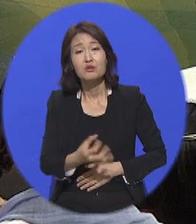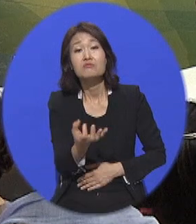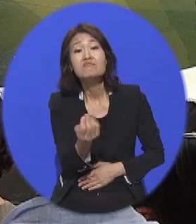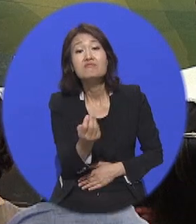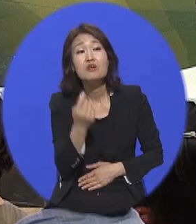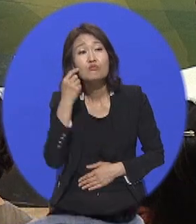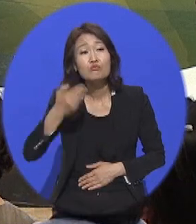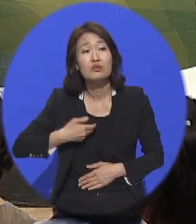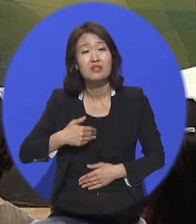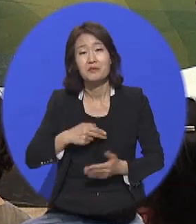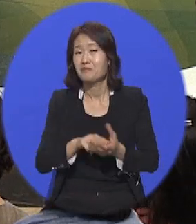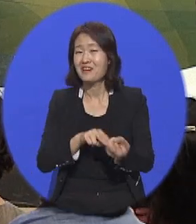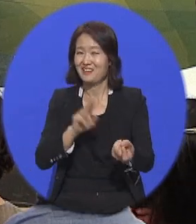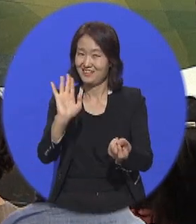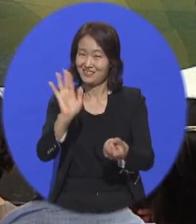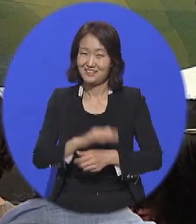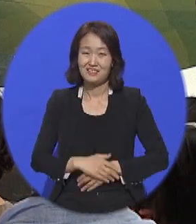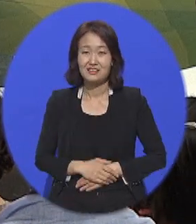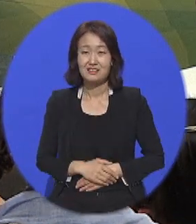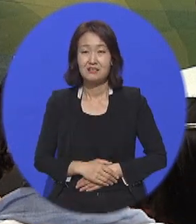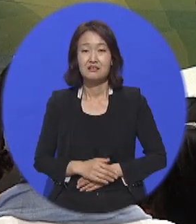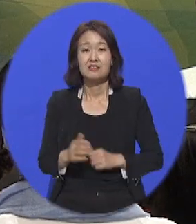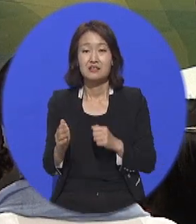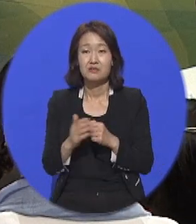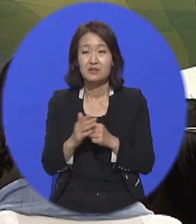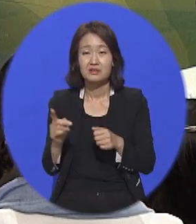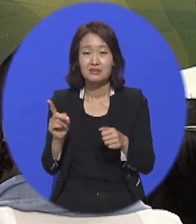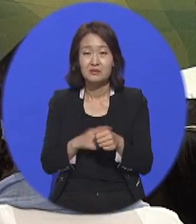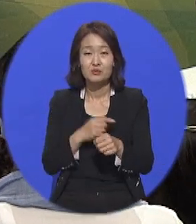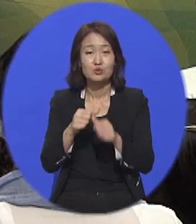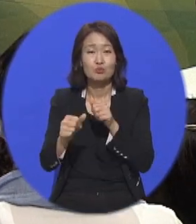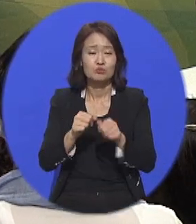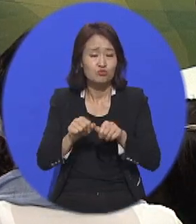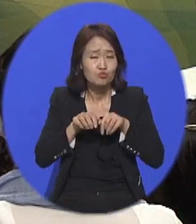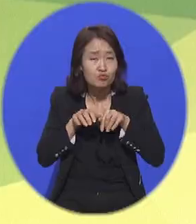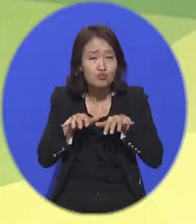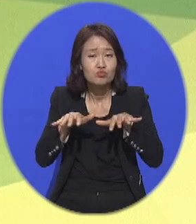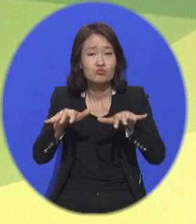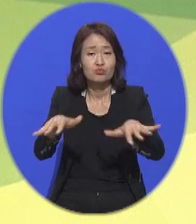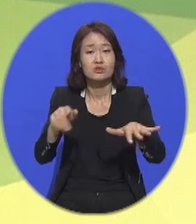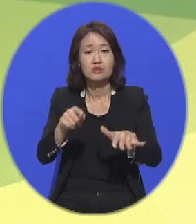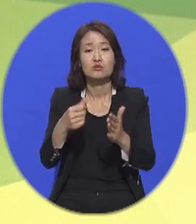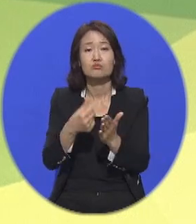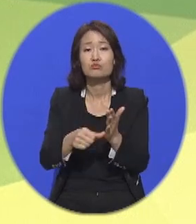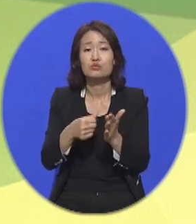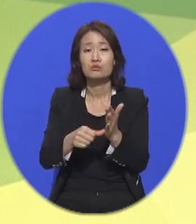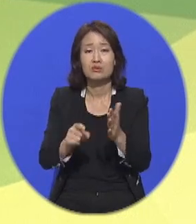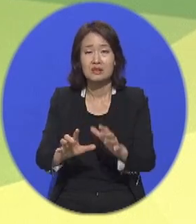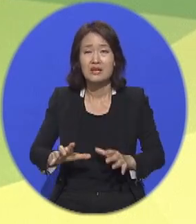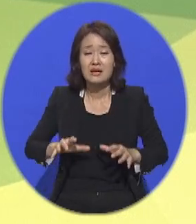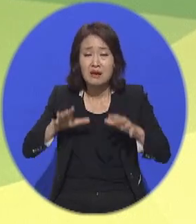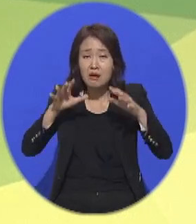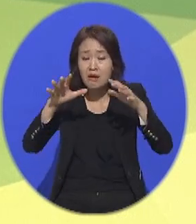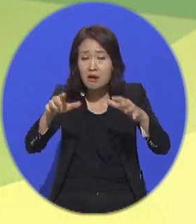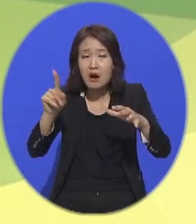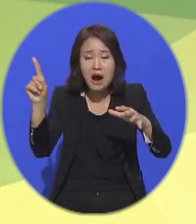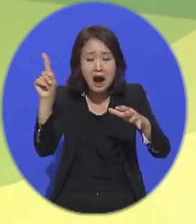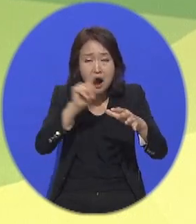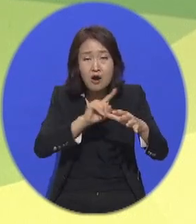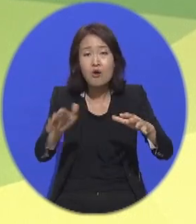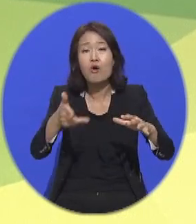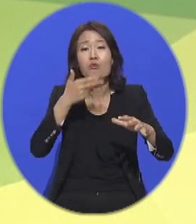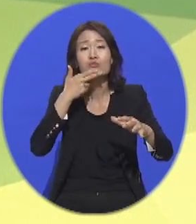얼마요? 나는 이거 파는 물건이 아닙니다. 그러다 보니까 입 소문이 나가지고 이 물건은 세상에 아무데도